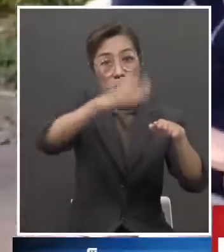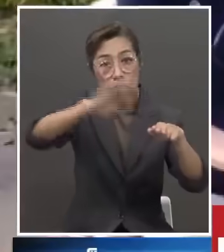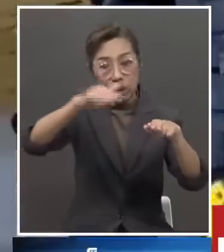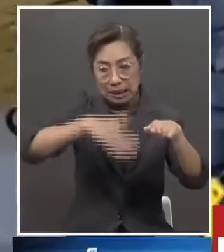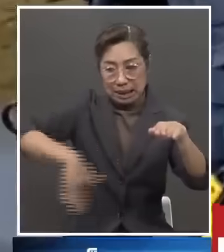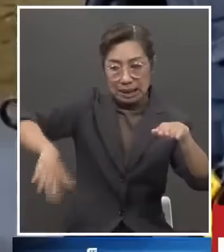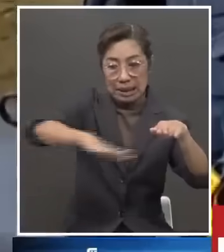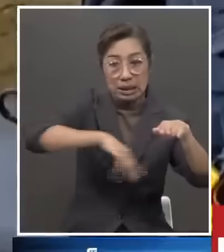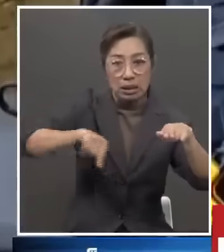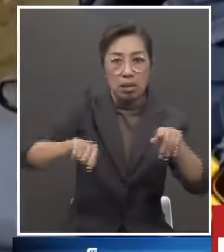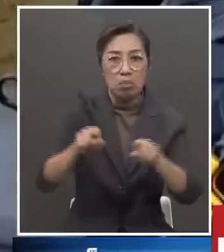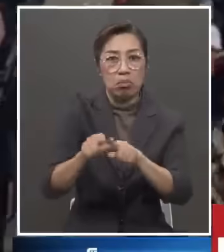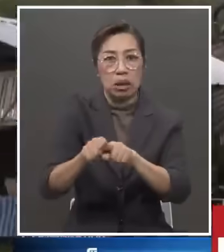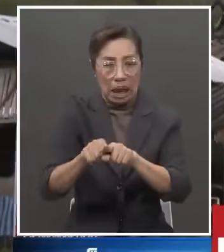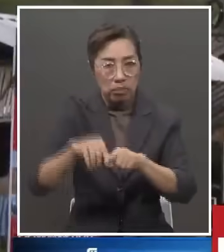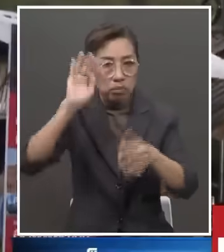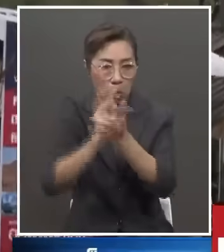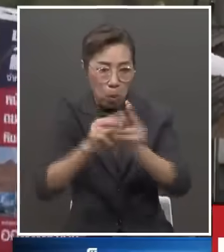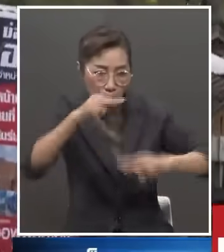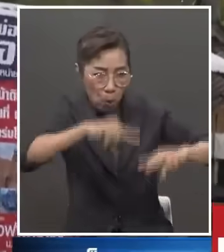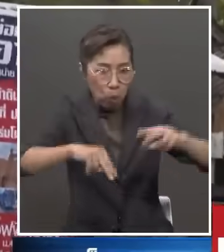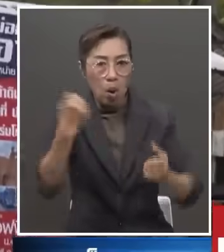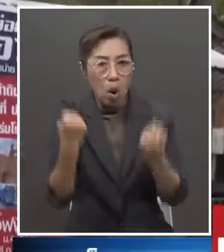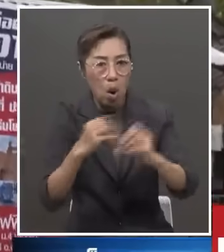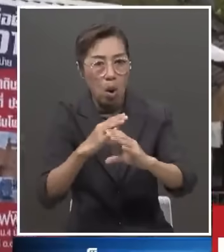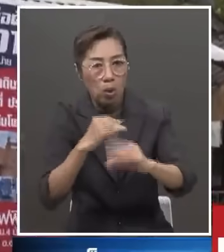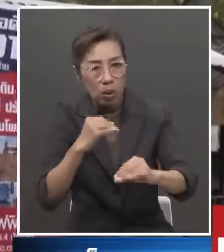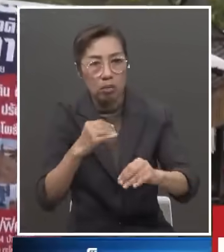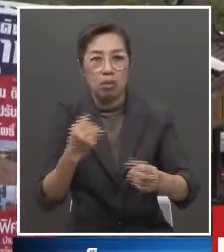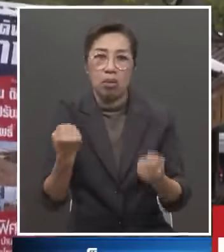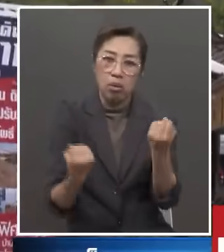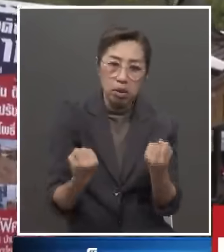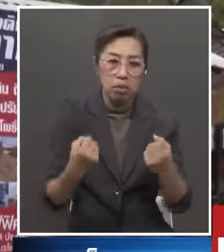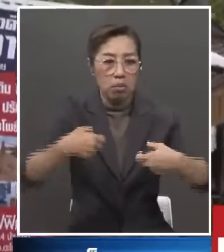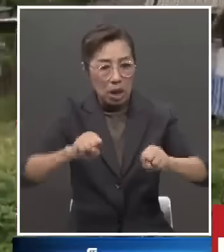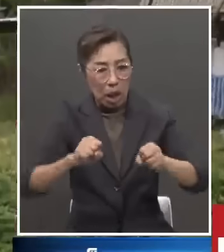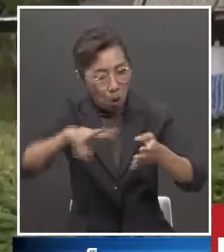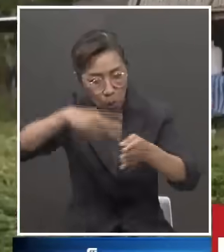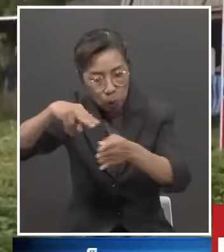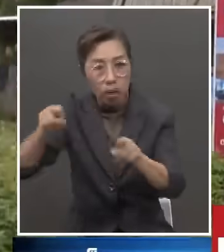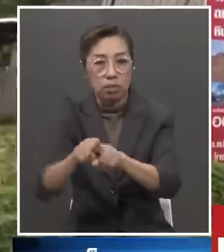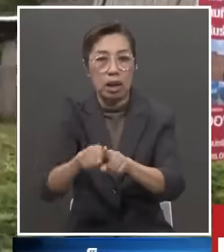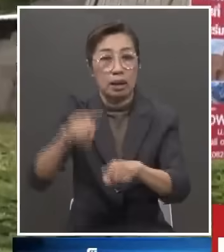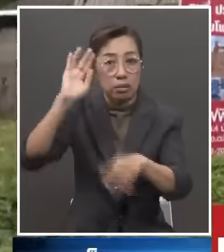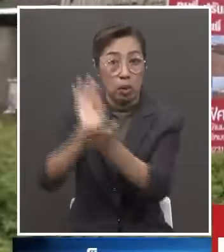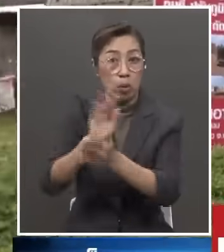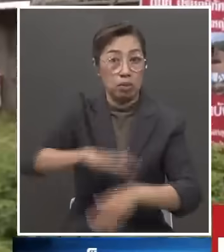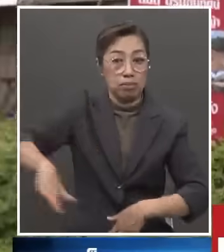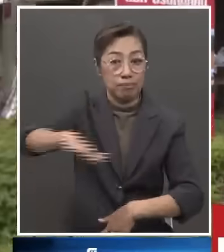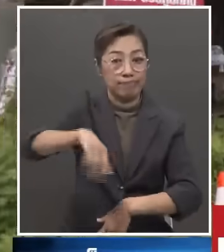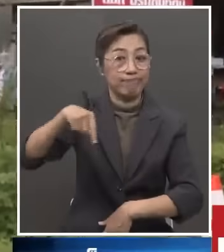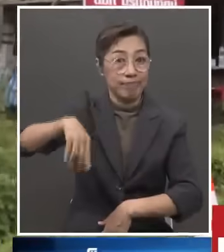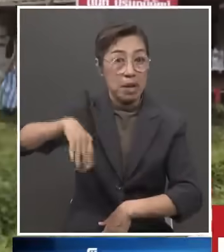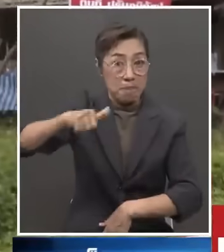ย้ำการตั้งจุดตรวจจุดสกัดตลอด 24ช่วโมงโดยมีการเน้นย้ำให้เจ้าหน้าที่ในพื้นที่ที่อยู่